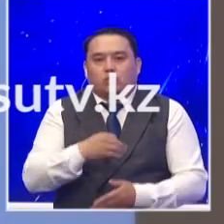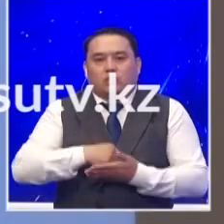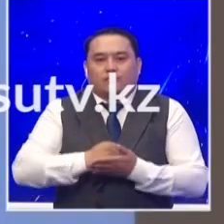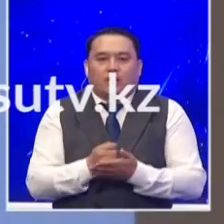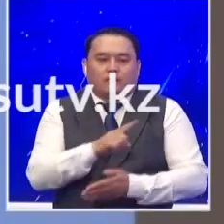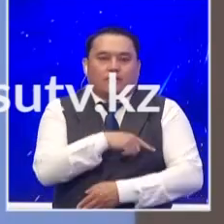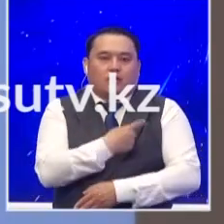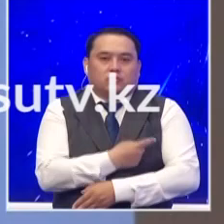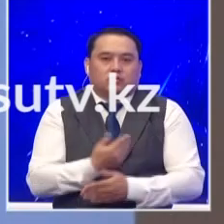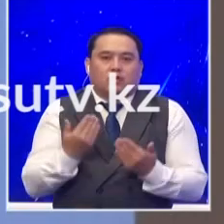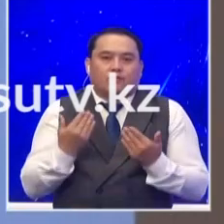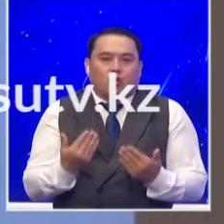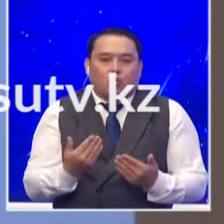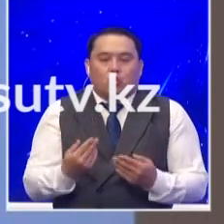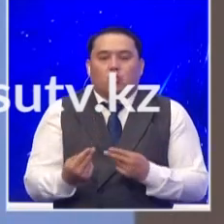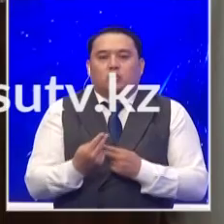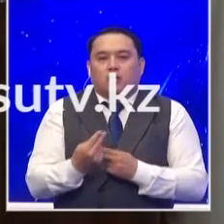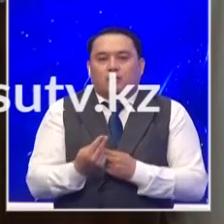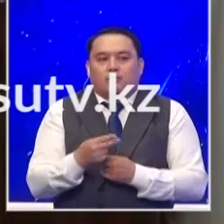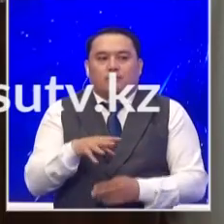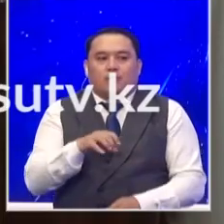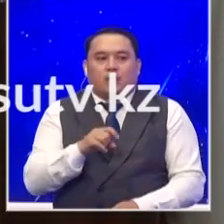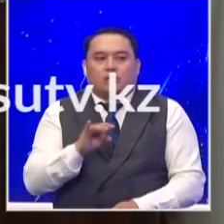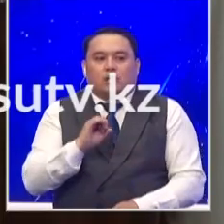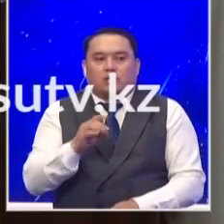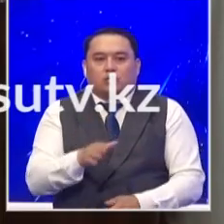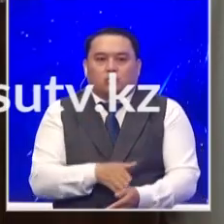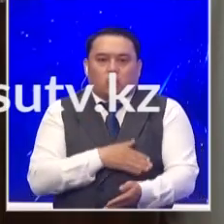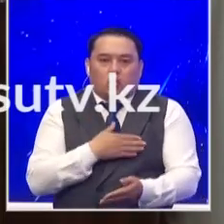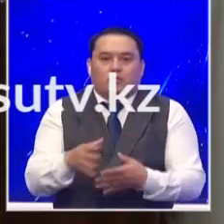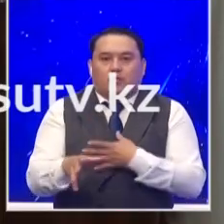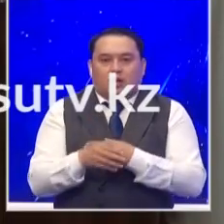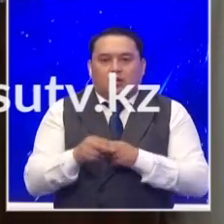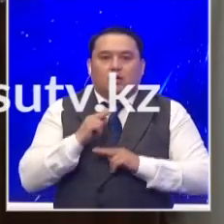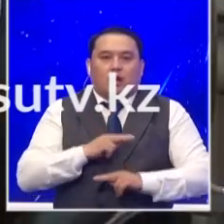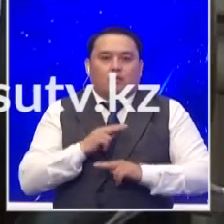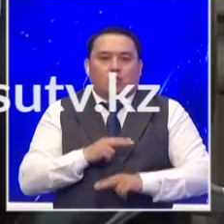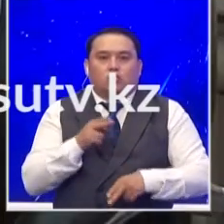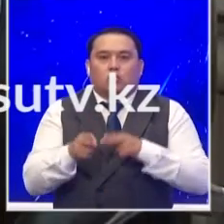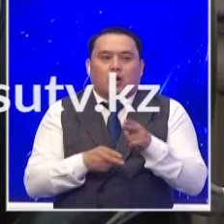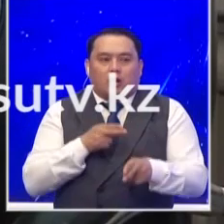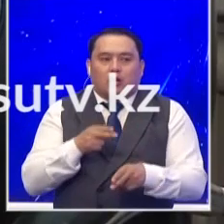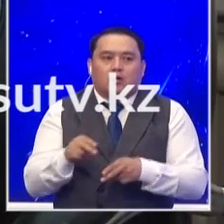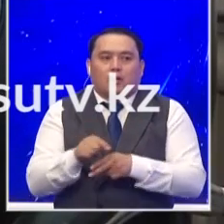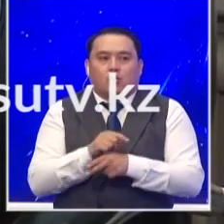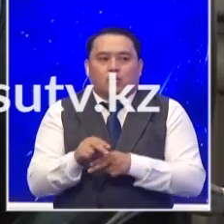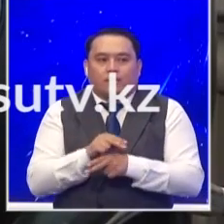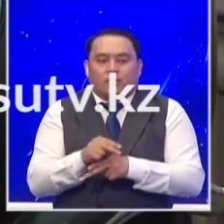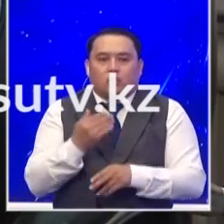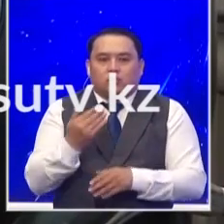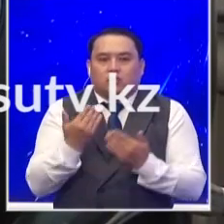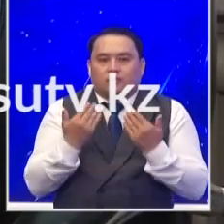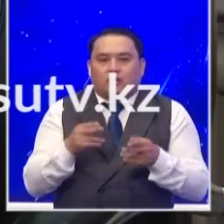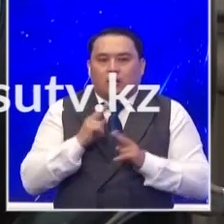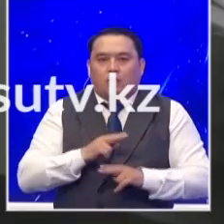утверждает врач-онколог. Тем более его ученик Мадияр Умирбаев, который долгое время вместе с ним проводил не одну успешную химиоэмболизацию,